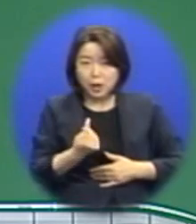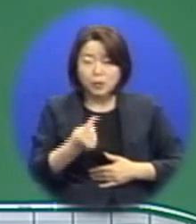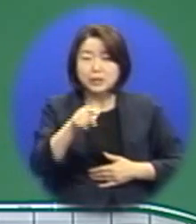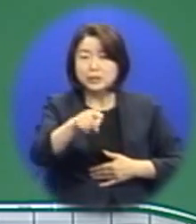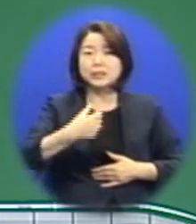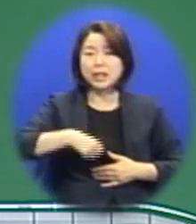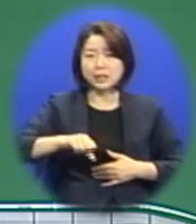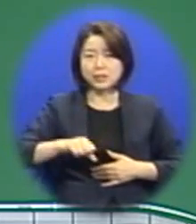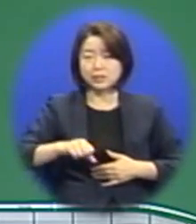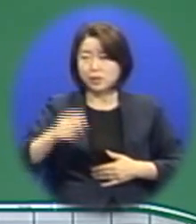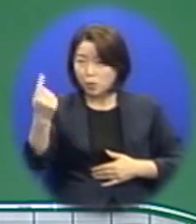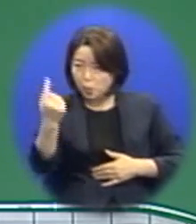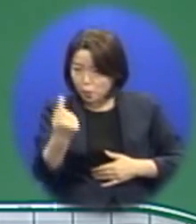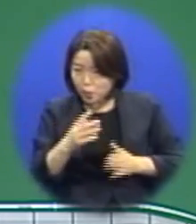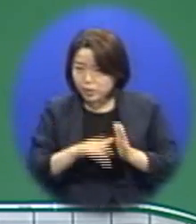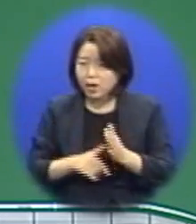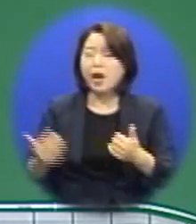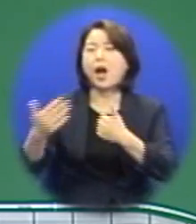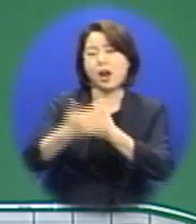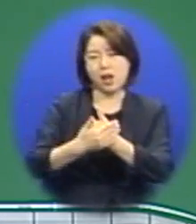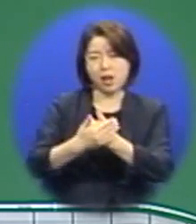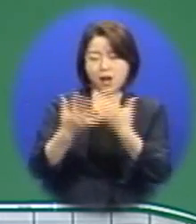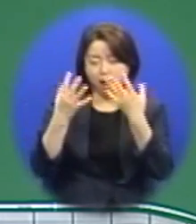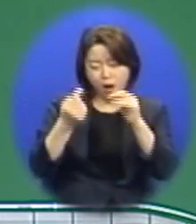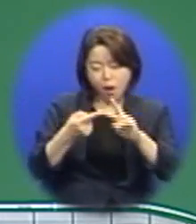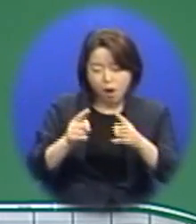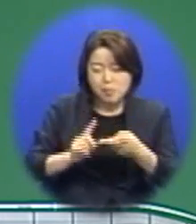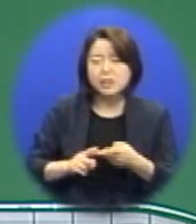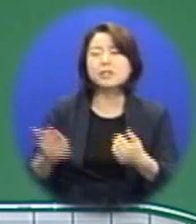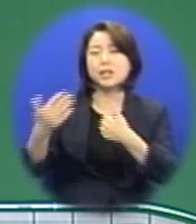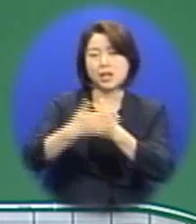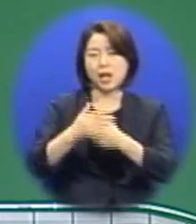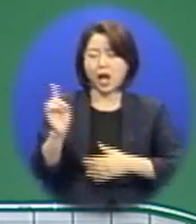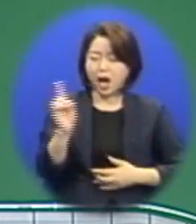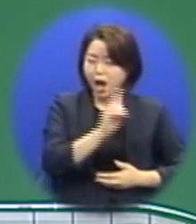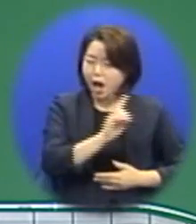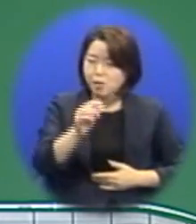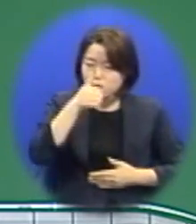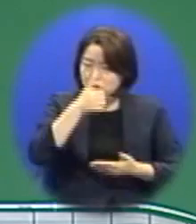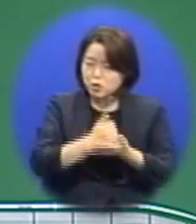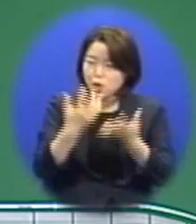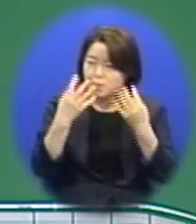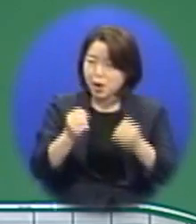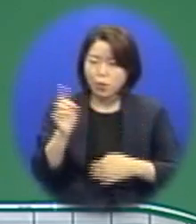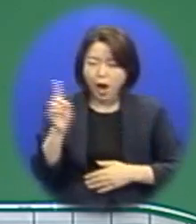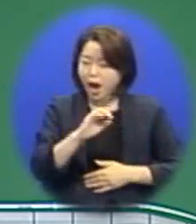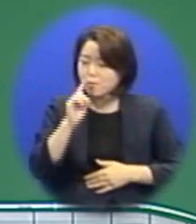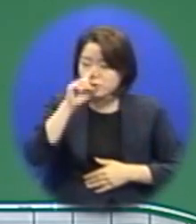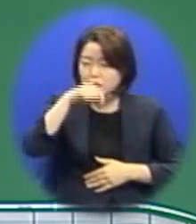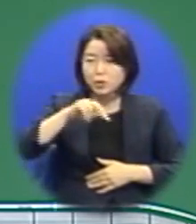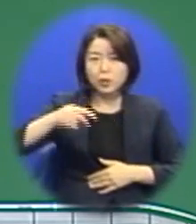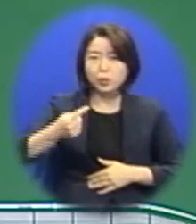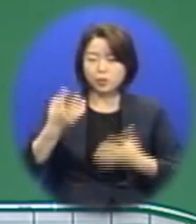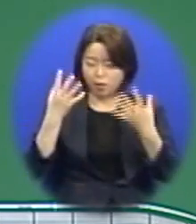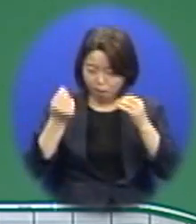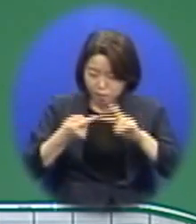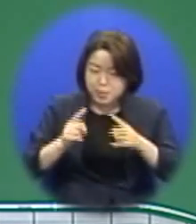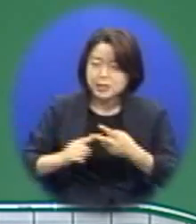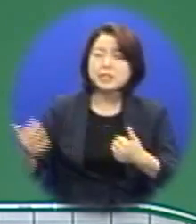안아주었어요. 얼마든지 안을 수 있어요. 아무리 죄인이라도, 아무리 더러워도 하나님은 얼마든지 안아줄 수